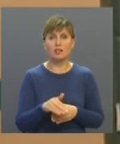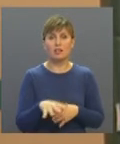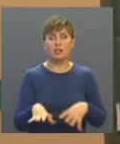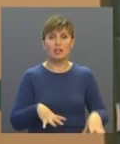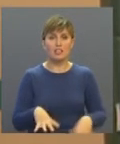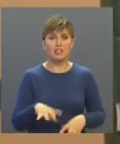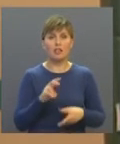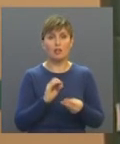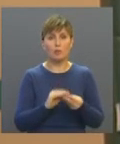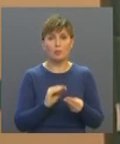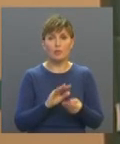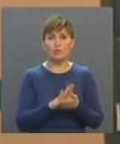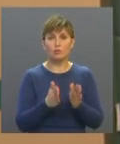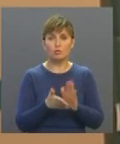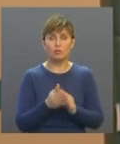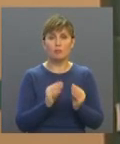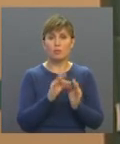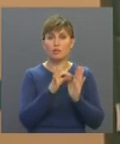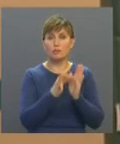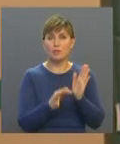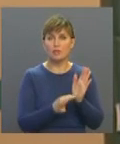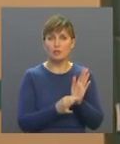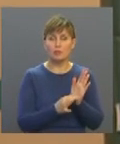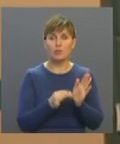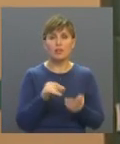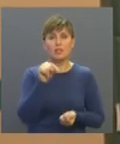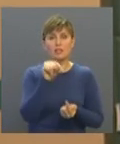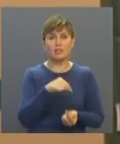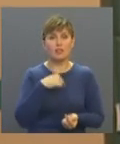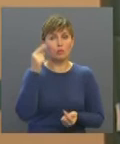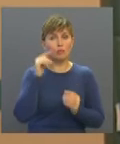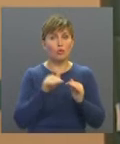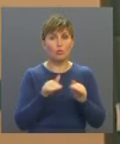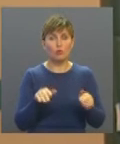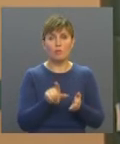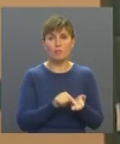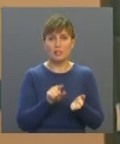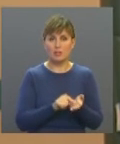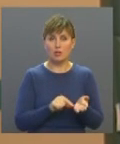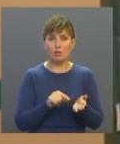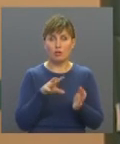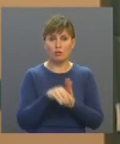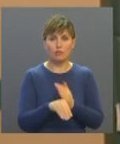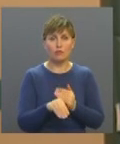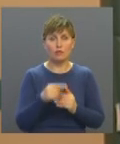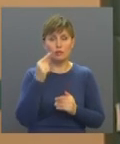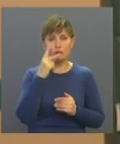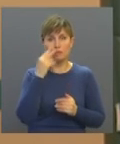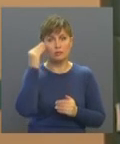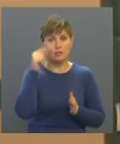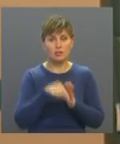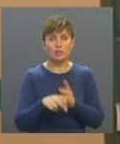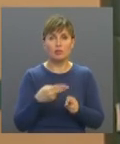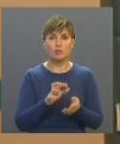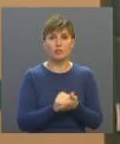условиях, по тем же принципам, и, соответственно, я думаю, и уровень комиссионного вознаграждения с точки зрения, вот, который взимают